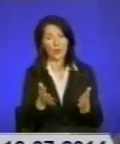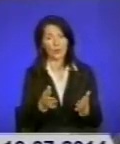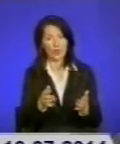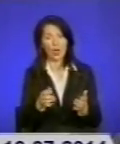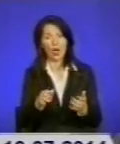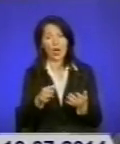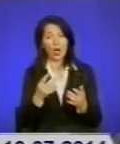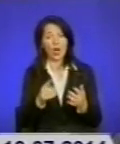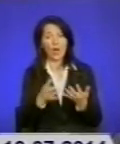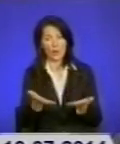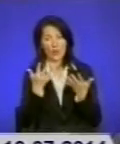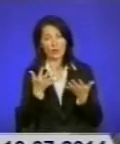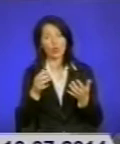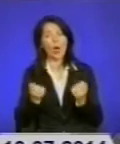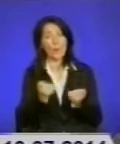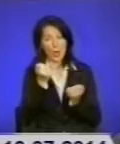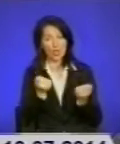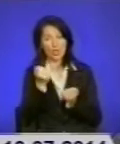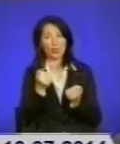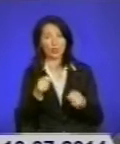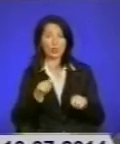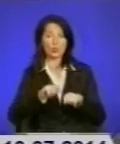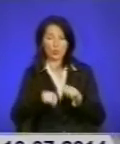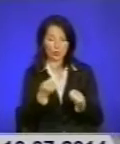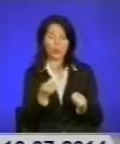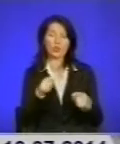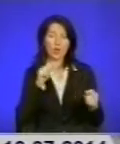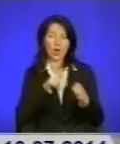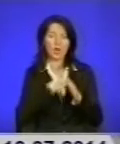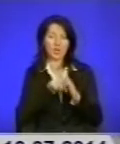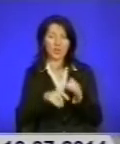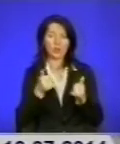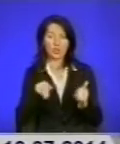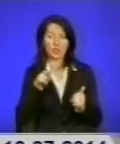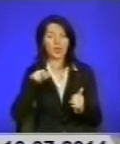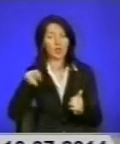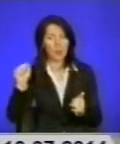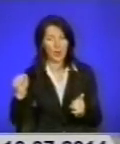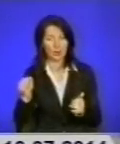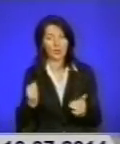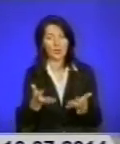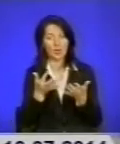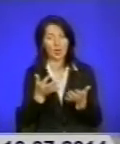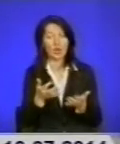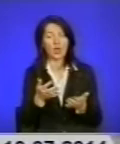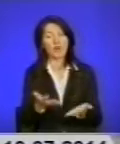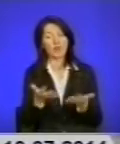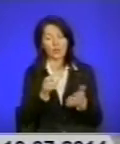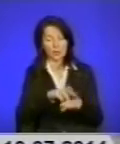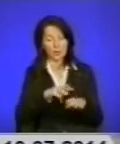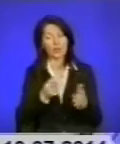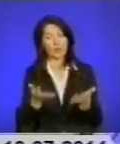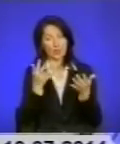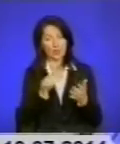для ДТП. Міліціонери перевірили базу даних транспортних засобів і встановили, що автівка належить працівникові одного